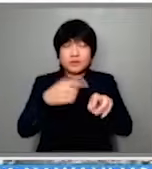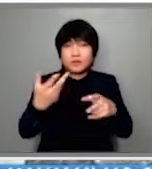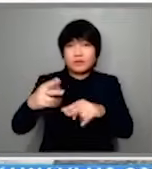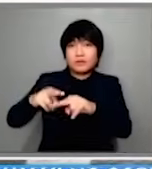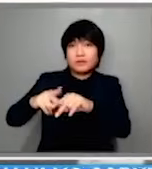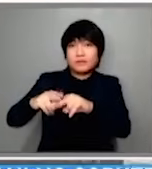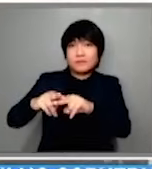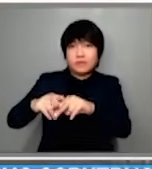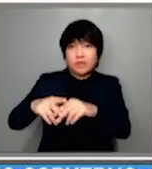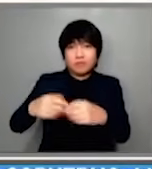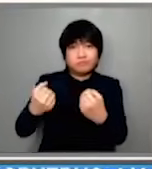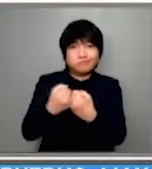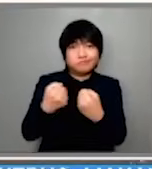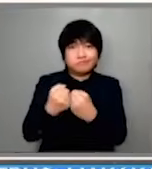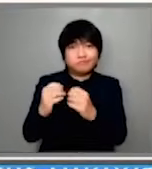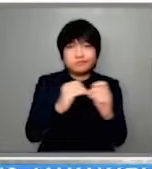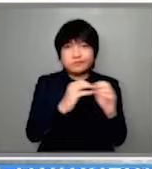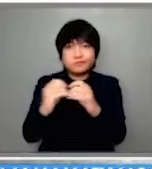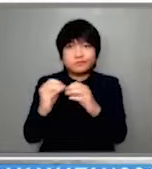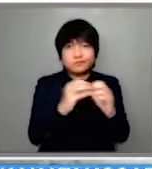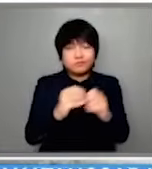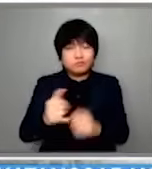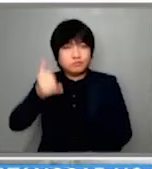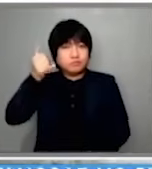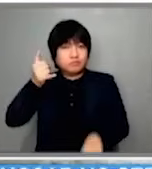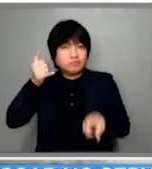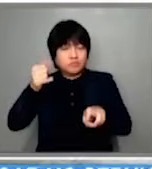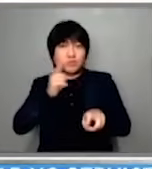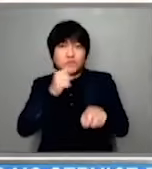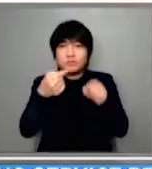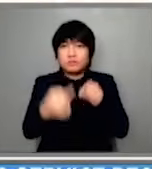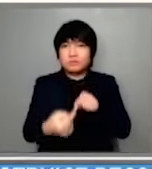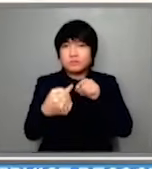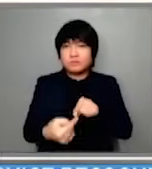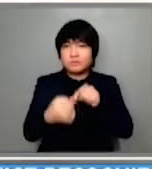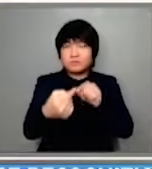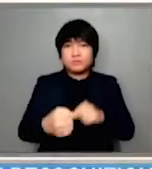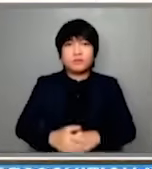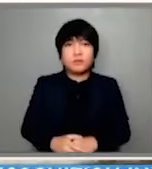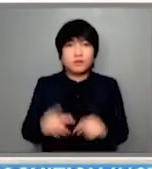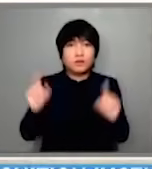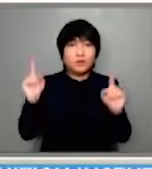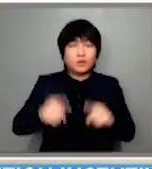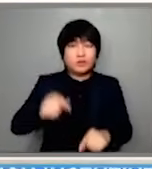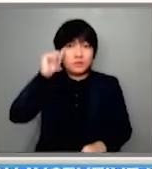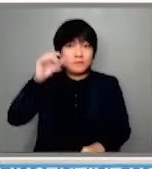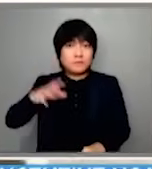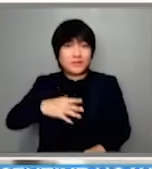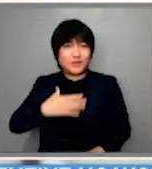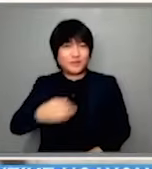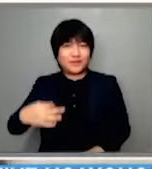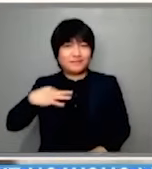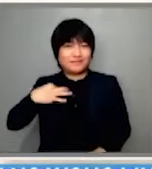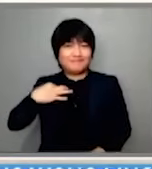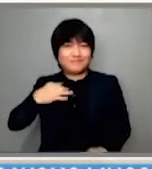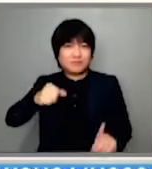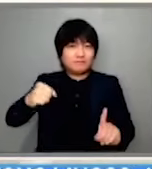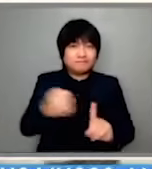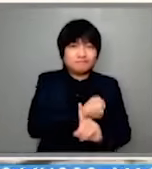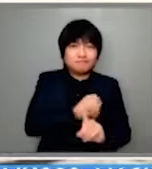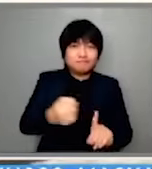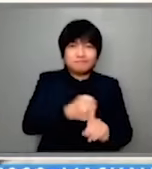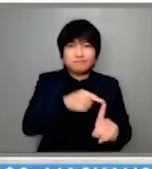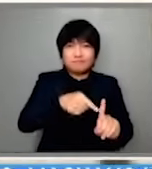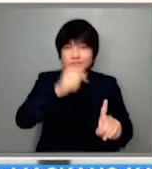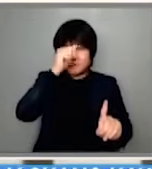video, makikita sila na tila nagtatalo. Maya-maya lang, pinagsusuntok ng lalaki na kaputi ang isa pang lalaki. Inawat pa siya pero